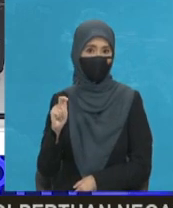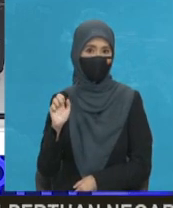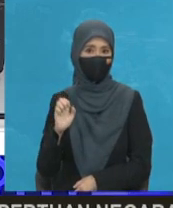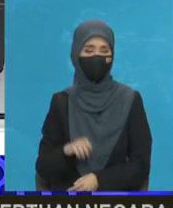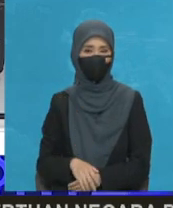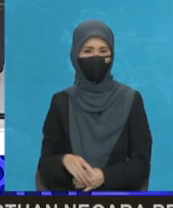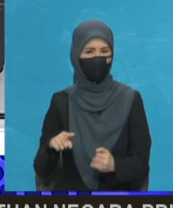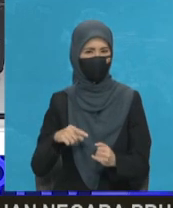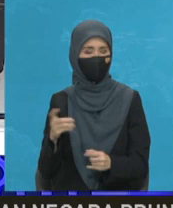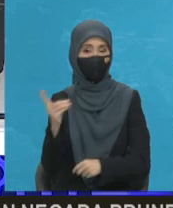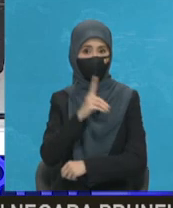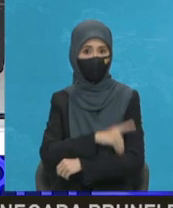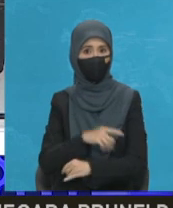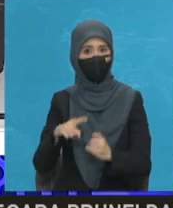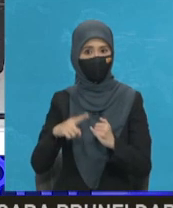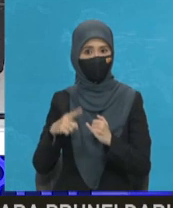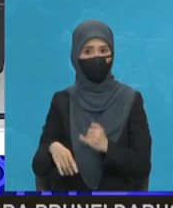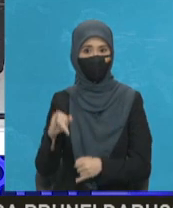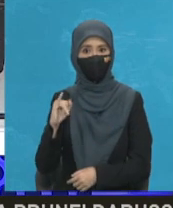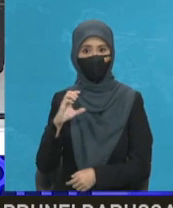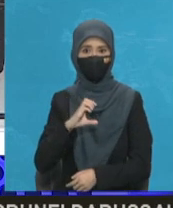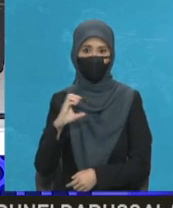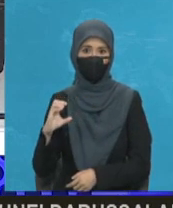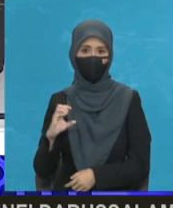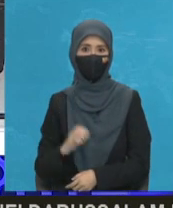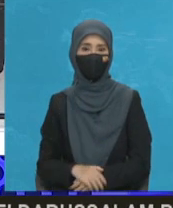di pusat persidangan antarbangsa brakas